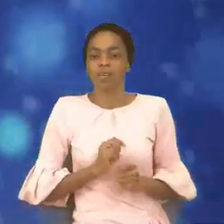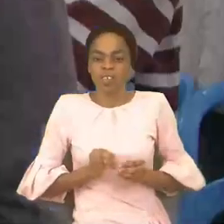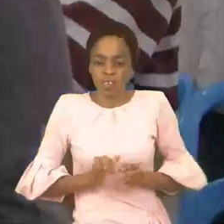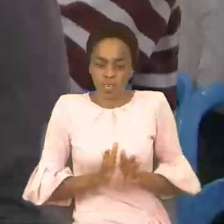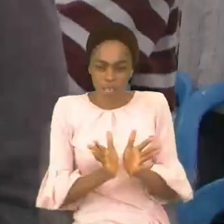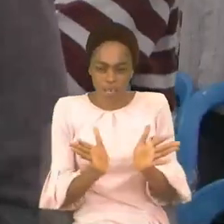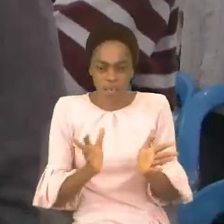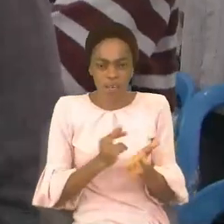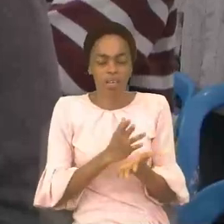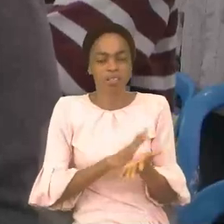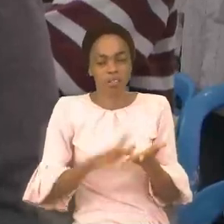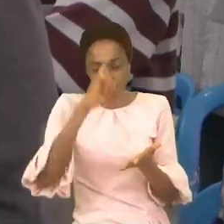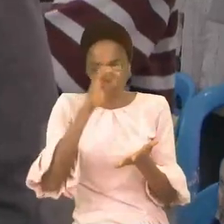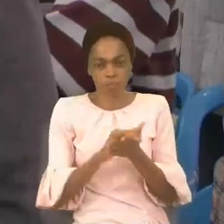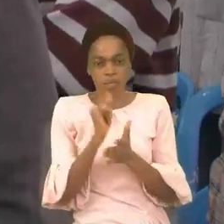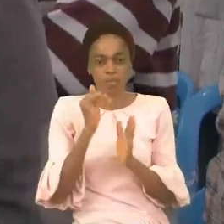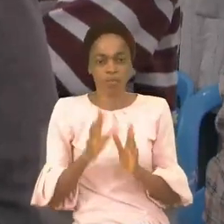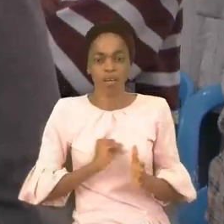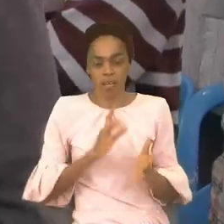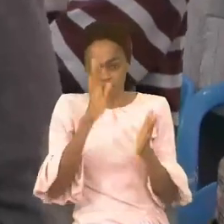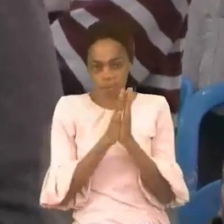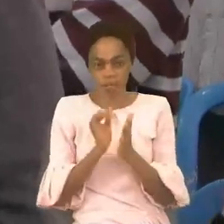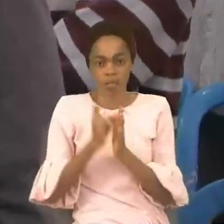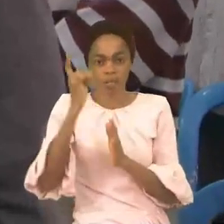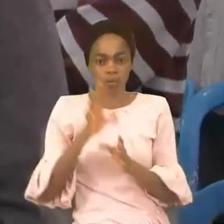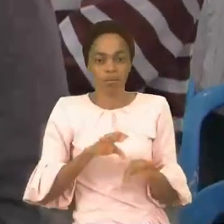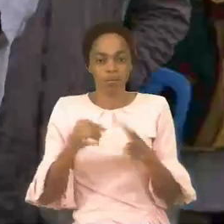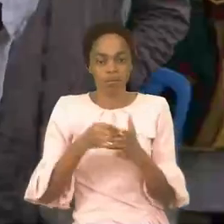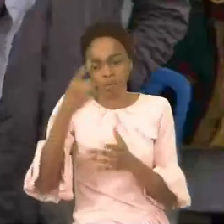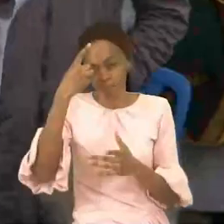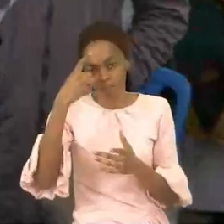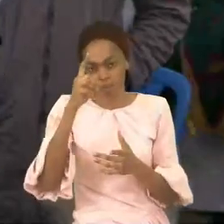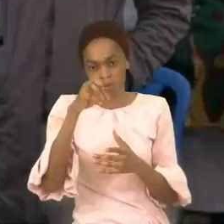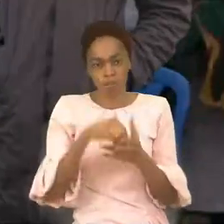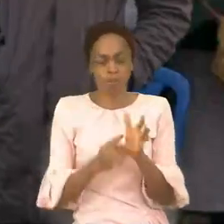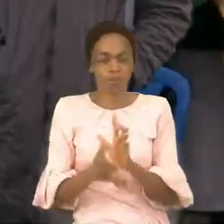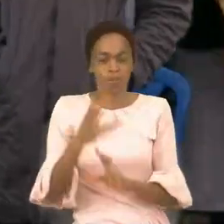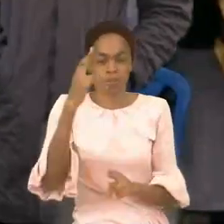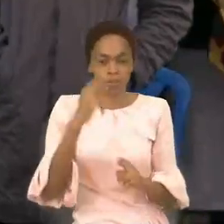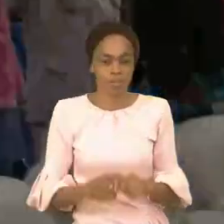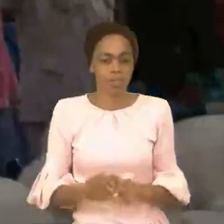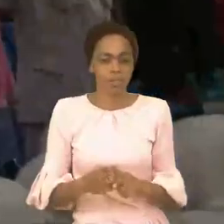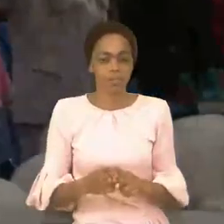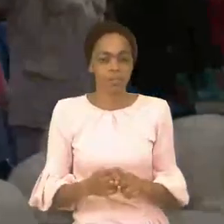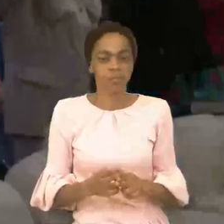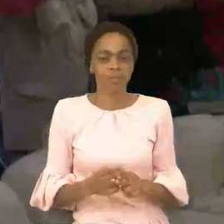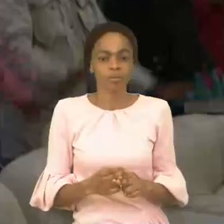un croyant transformé, réveillé. Je prie que le Seigneur le fasse dans chaque vie.